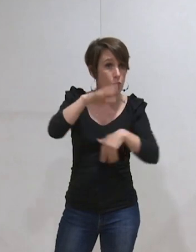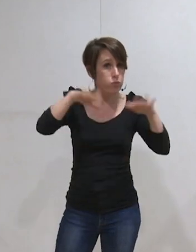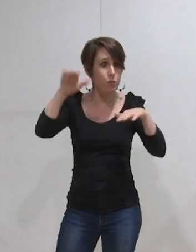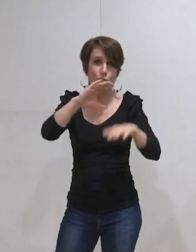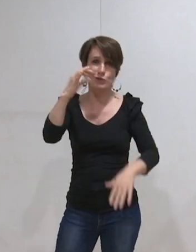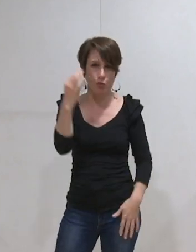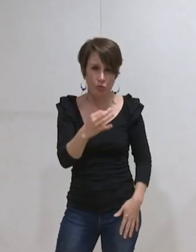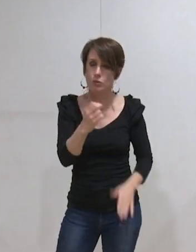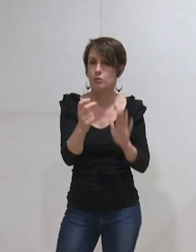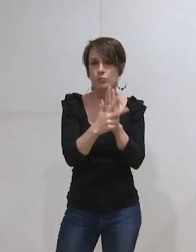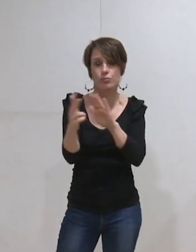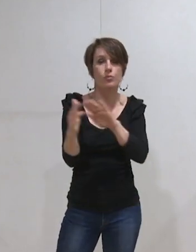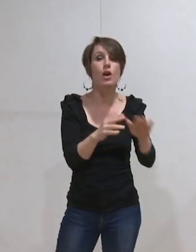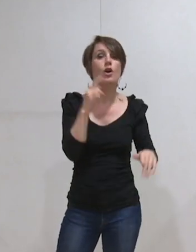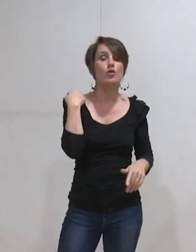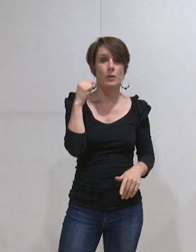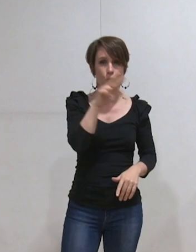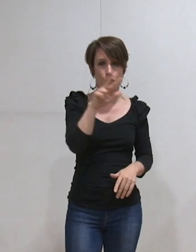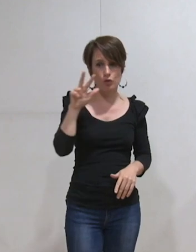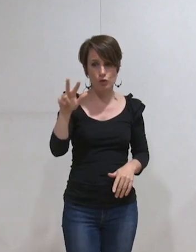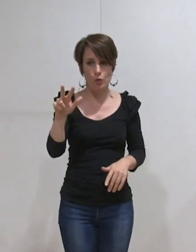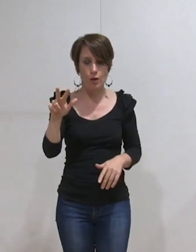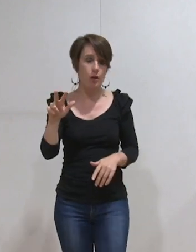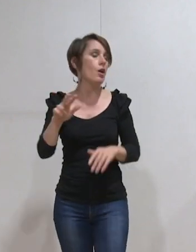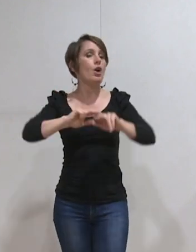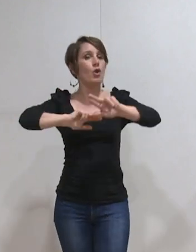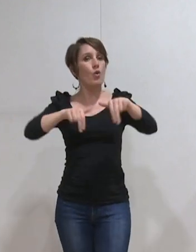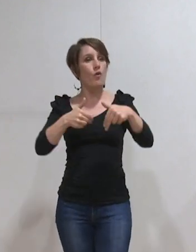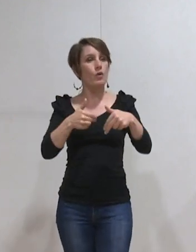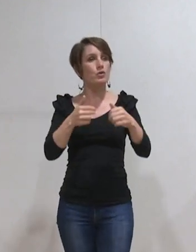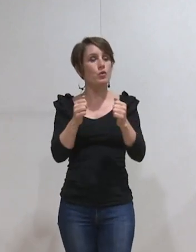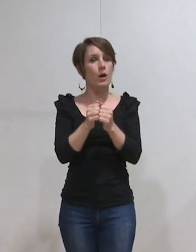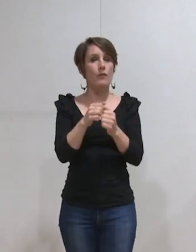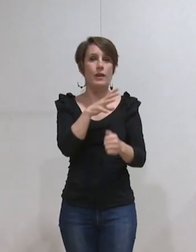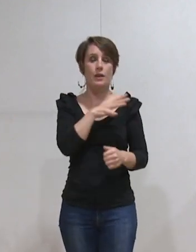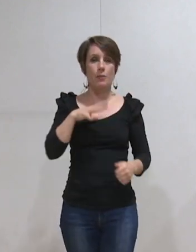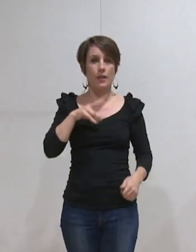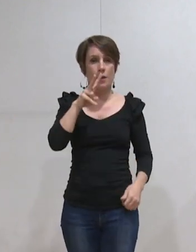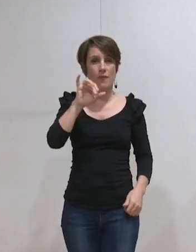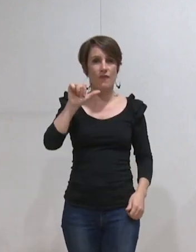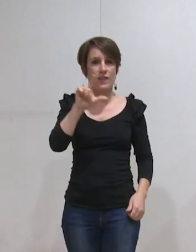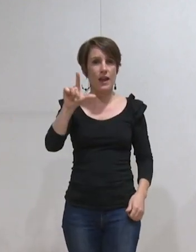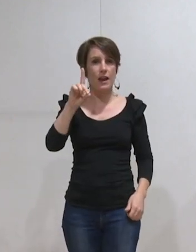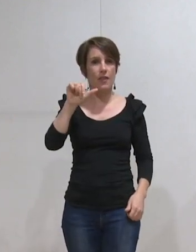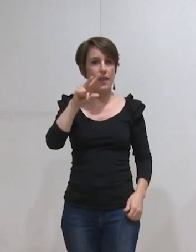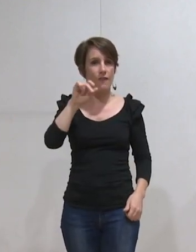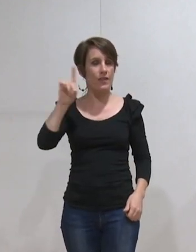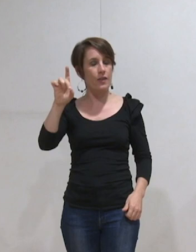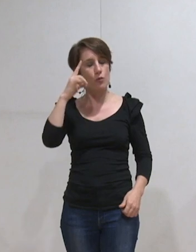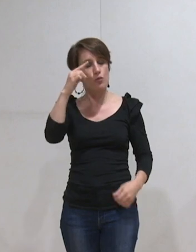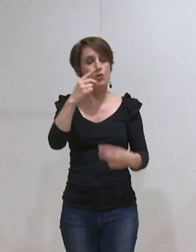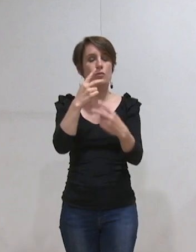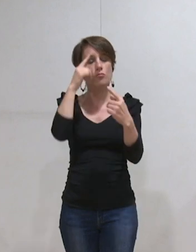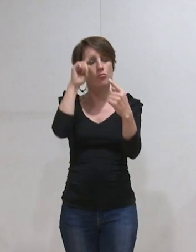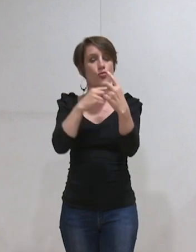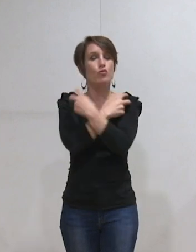adopté je vous remercie la 33 une convention avec Madame Vial David sur du pâturage de mouton sur le site de